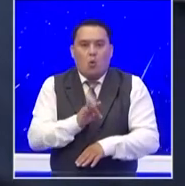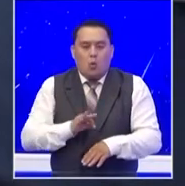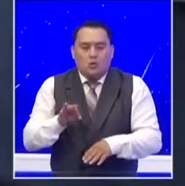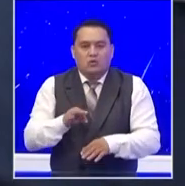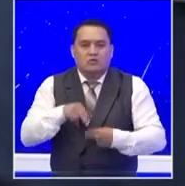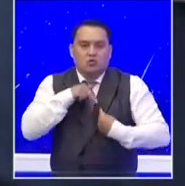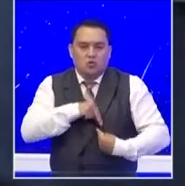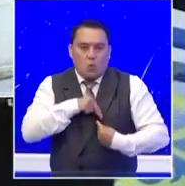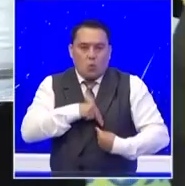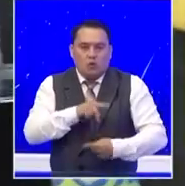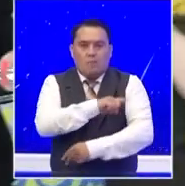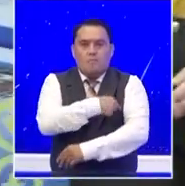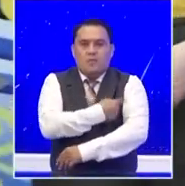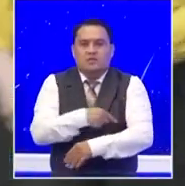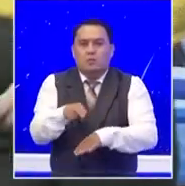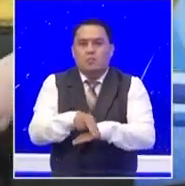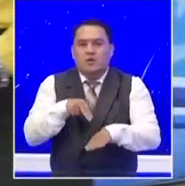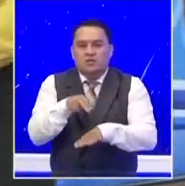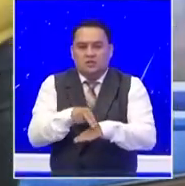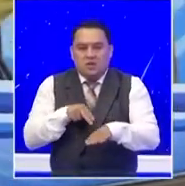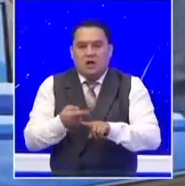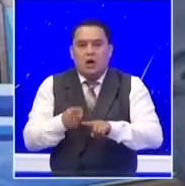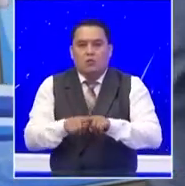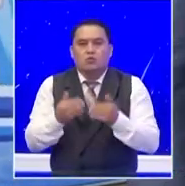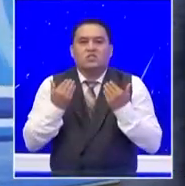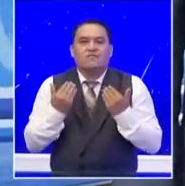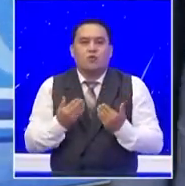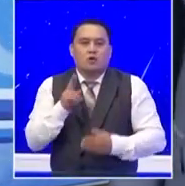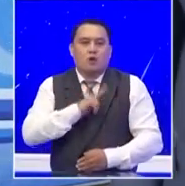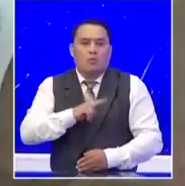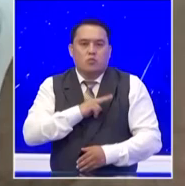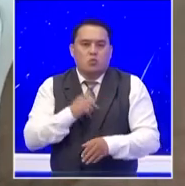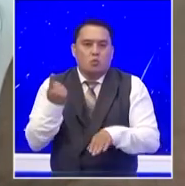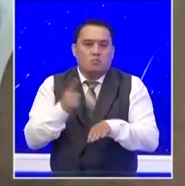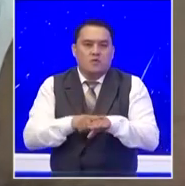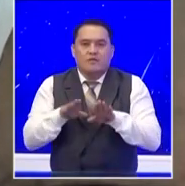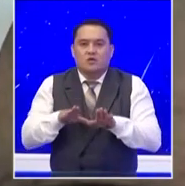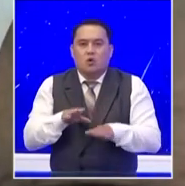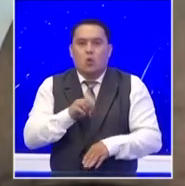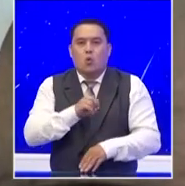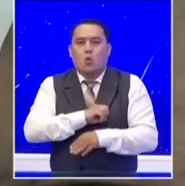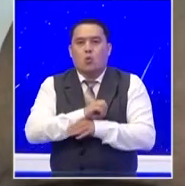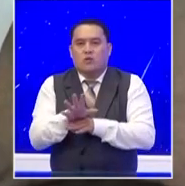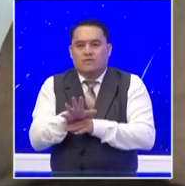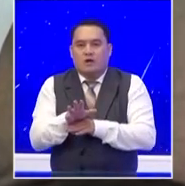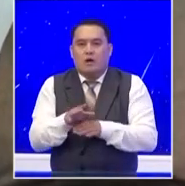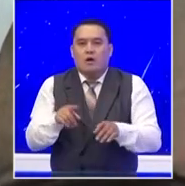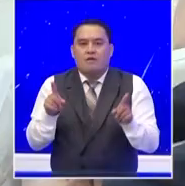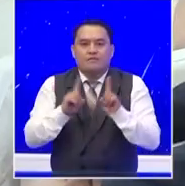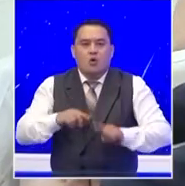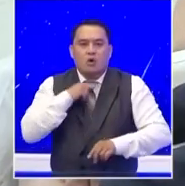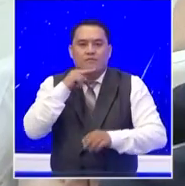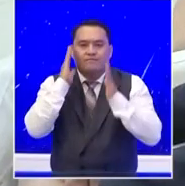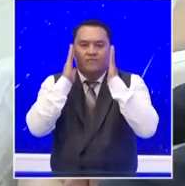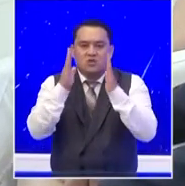отметил кропотливый труд медиков и полицейских, которые по сей день находятся на передовой борьбы с коронавирусом. Отдельного внимания